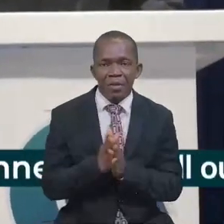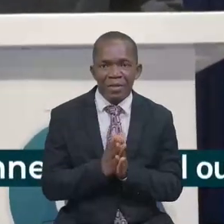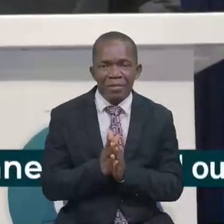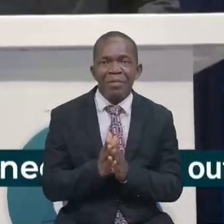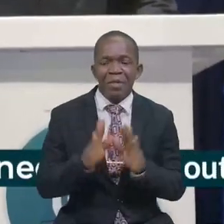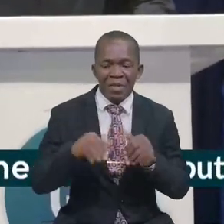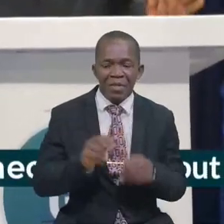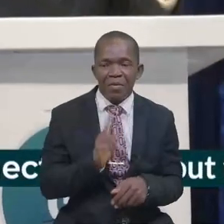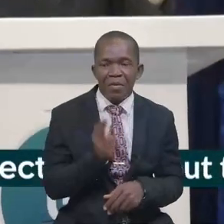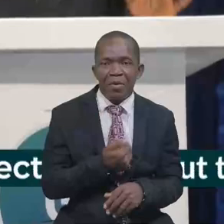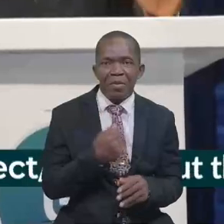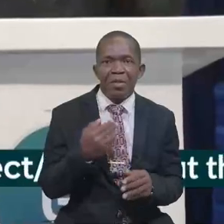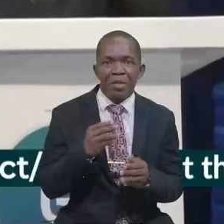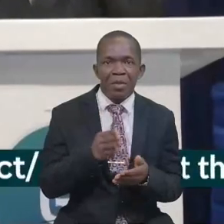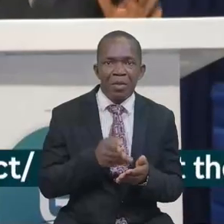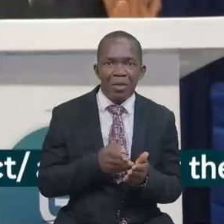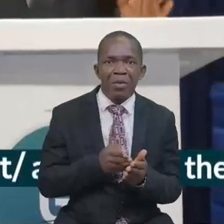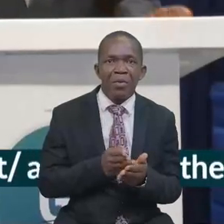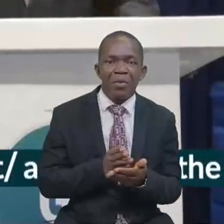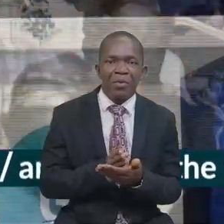Donnez-les les informations correctes.